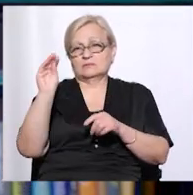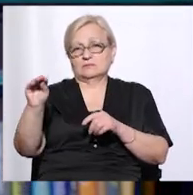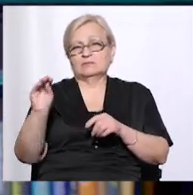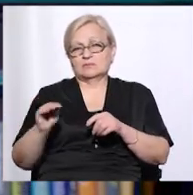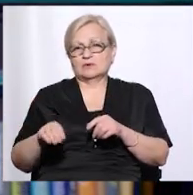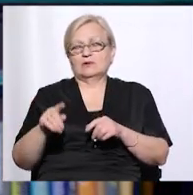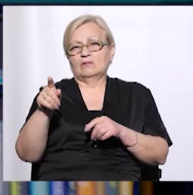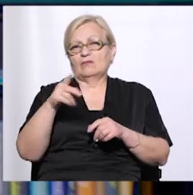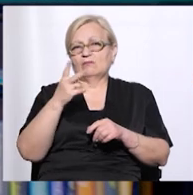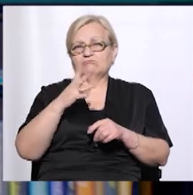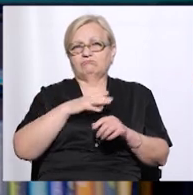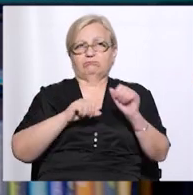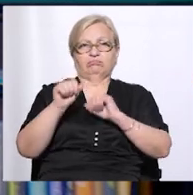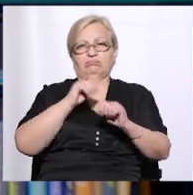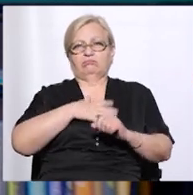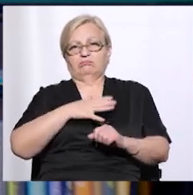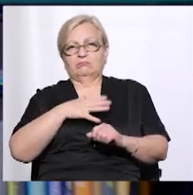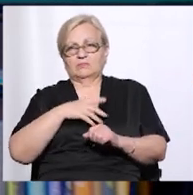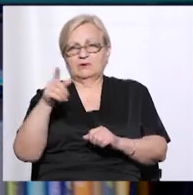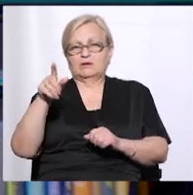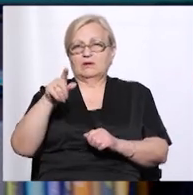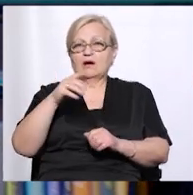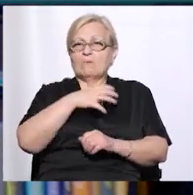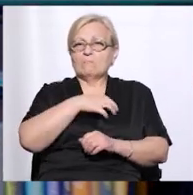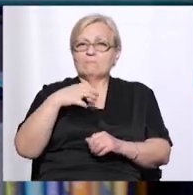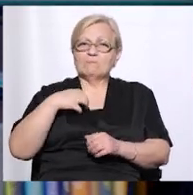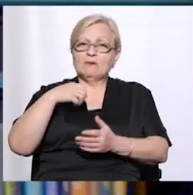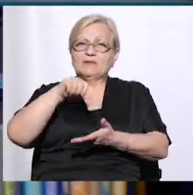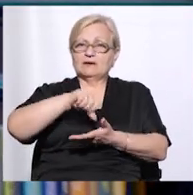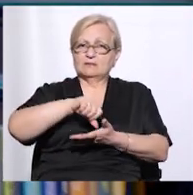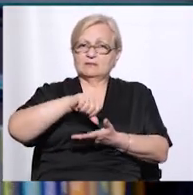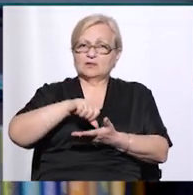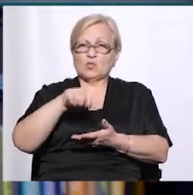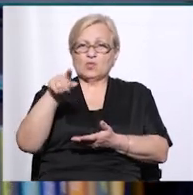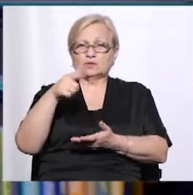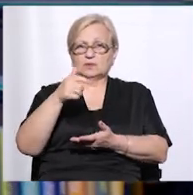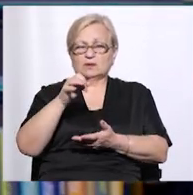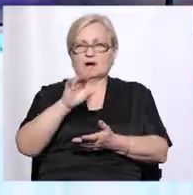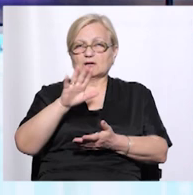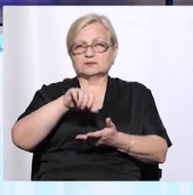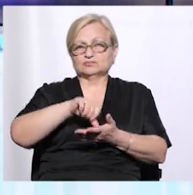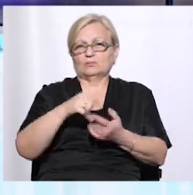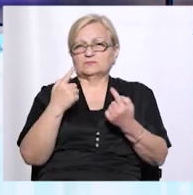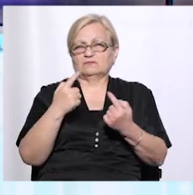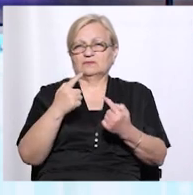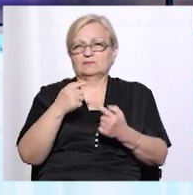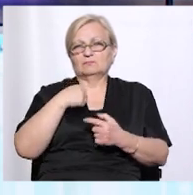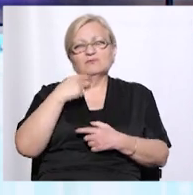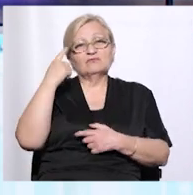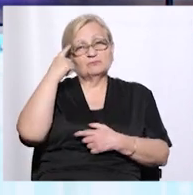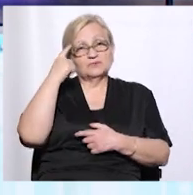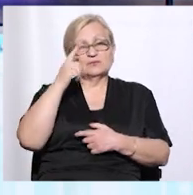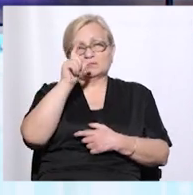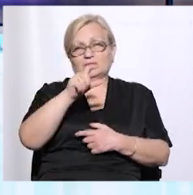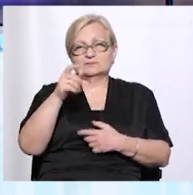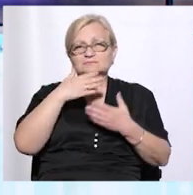თავის მართლება. მეფე გიორგი არ არისო რომანის მთავარი გმირი, მაგრამ მე ვფიქრობ მკითხველმა ძალიან სწორად წაიკითხა თავიდანვე